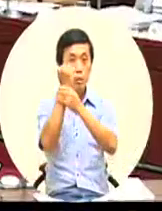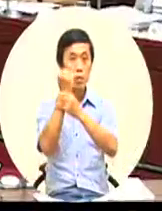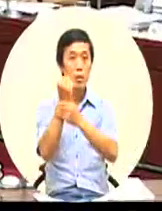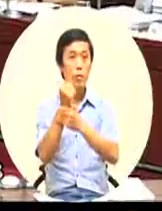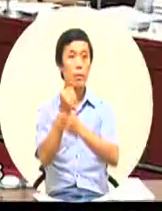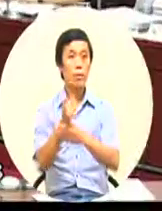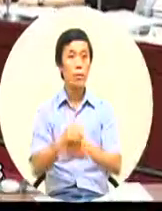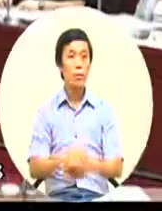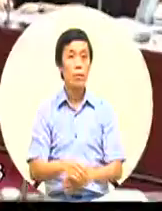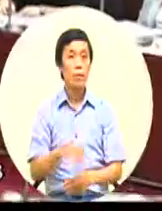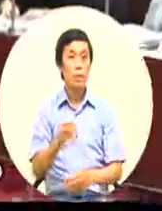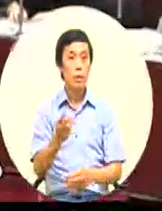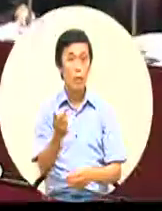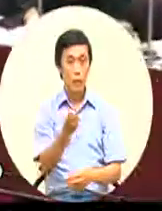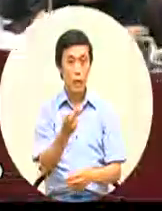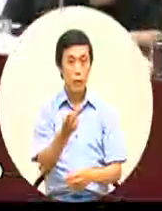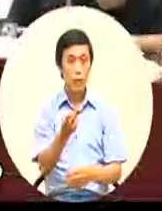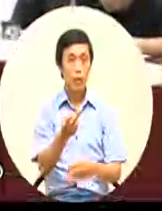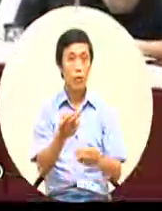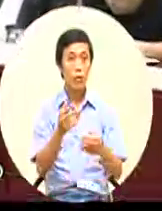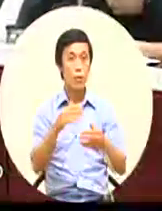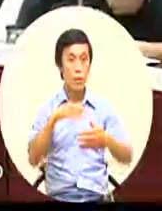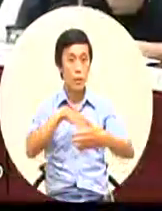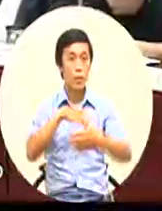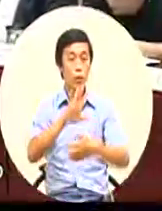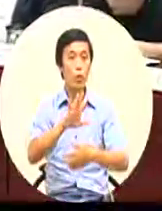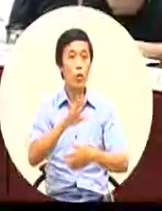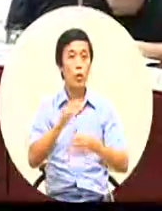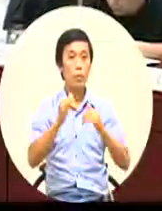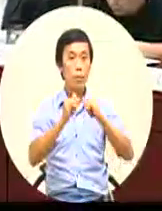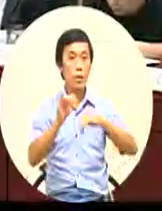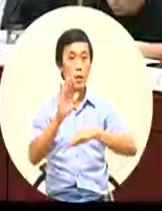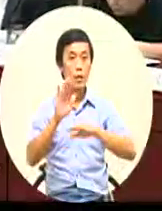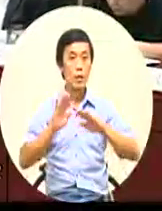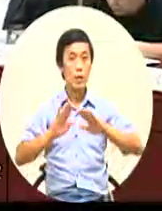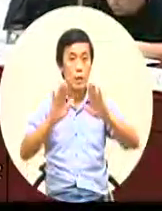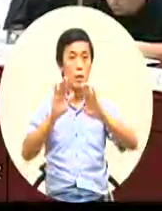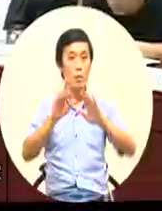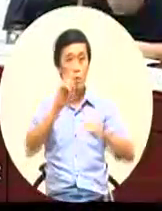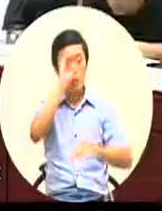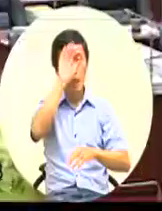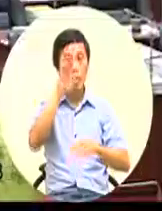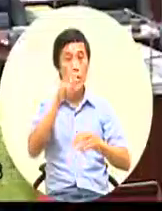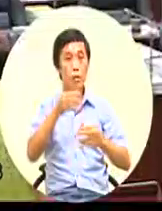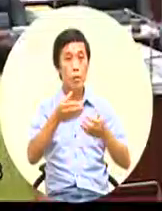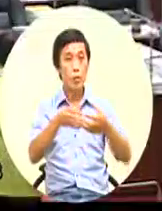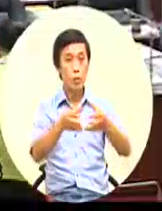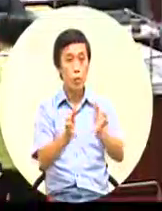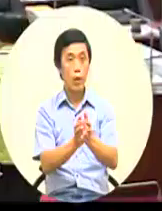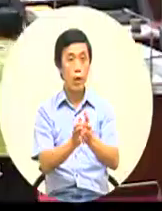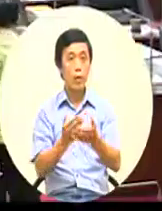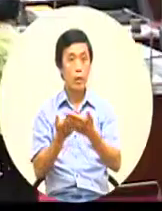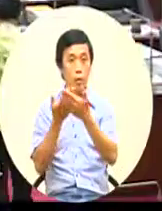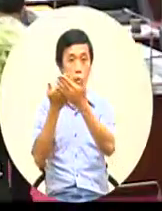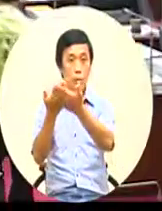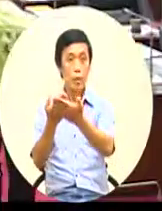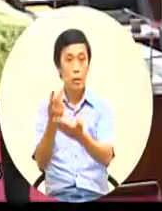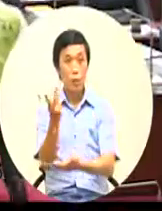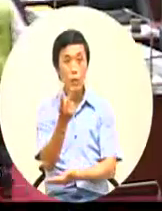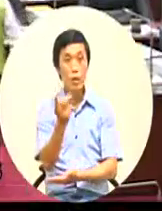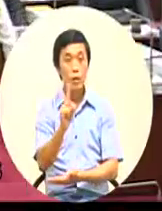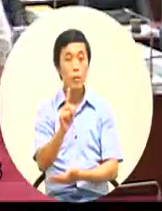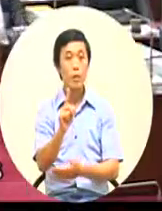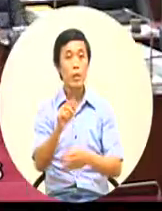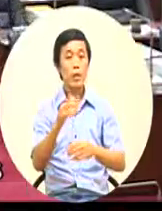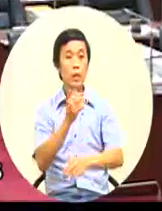都在里面，两份都在里面。 民进党团送上支持与反对的两份陈情书。 好，那我